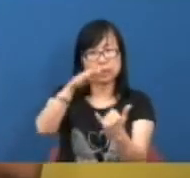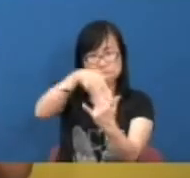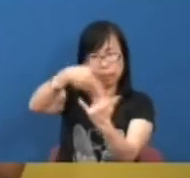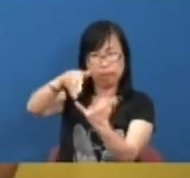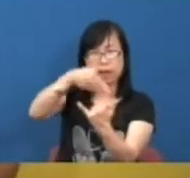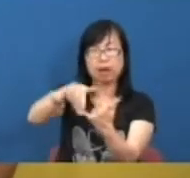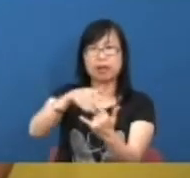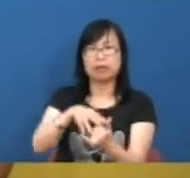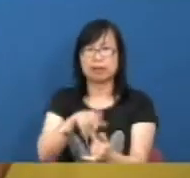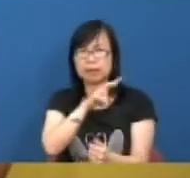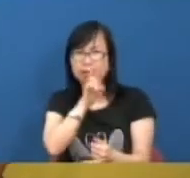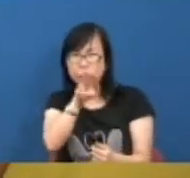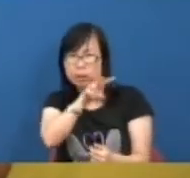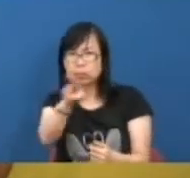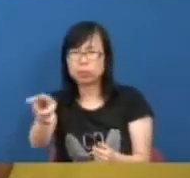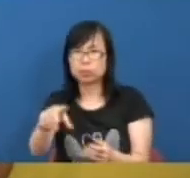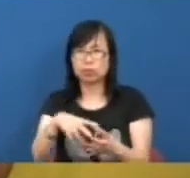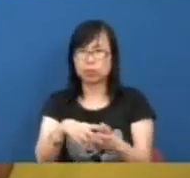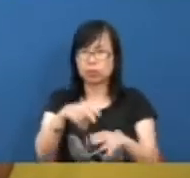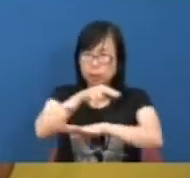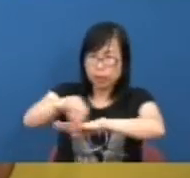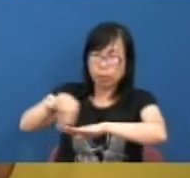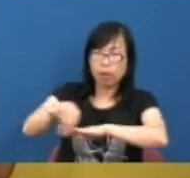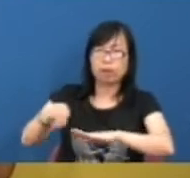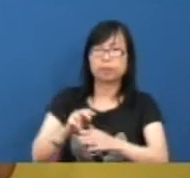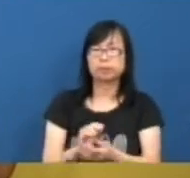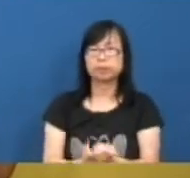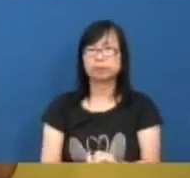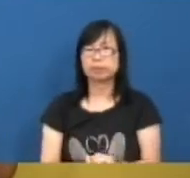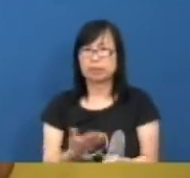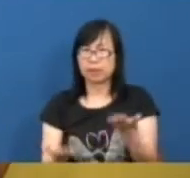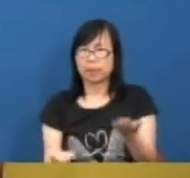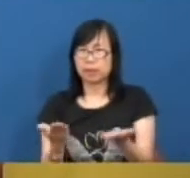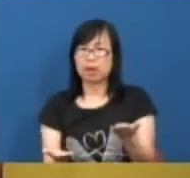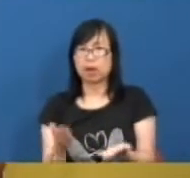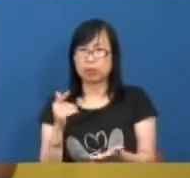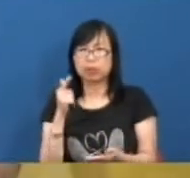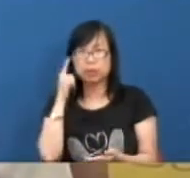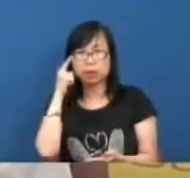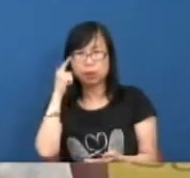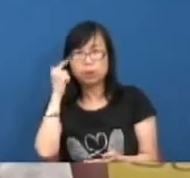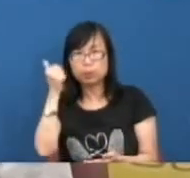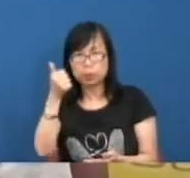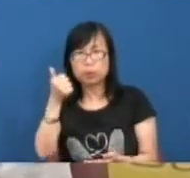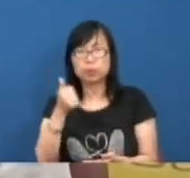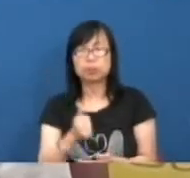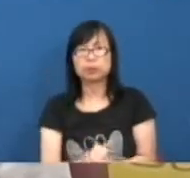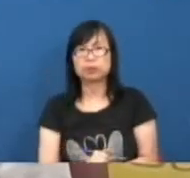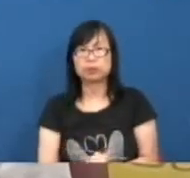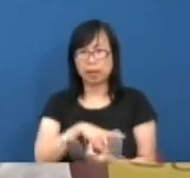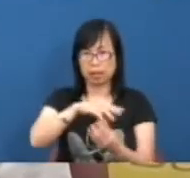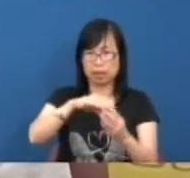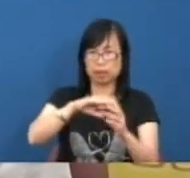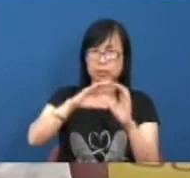哋整體個規劃其實比較即係有遠見啲， 有心思。 係啊，係啊。咁大家群眾都